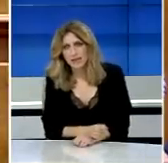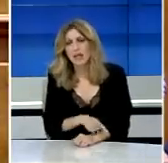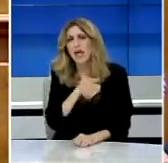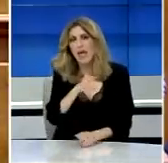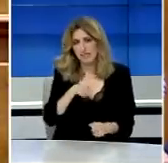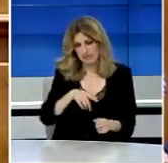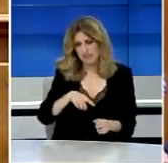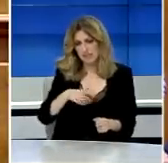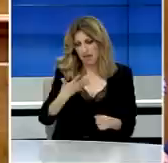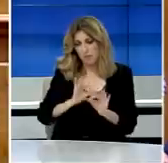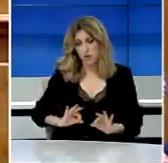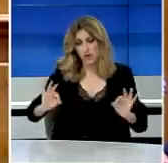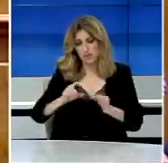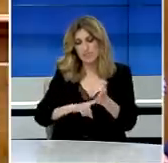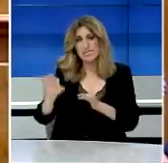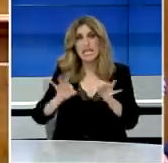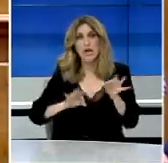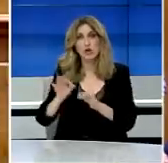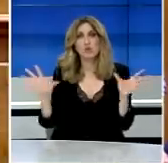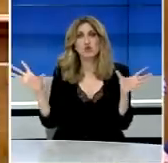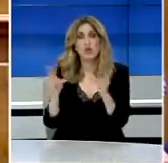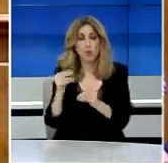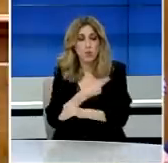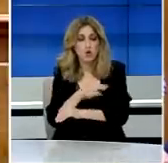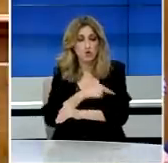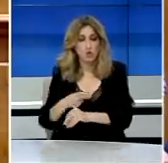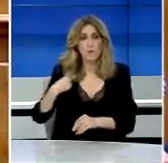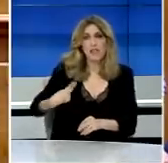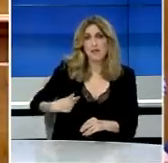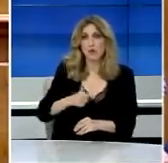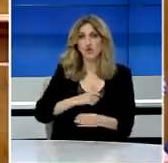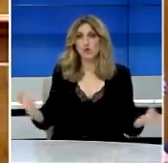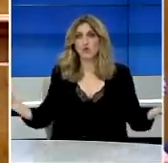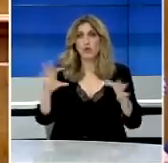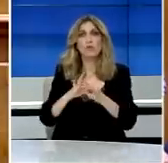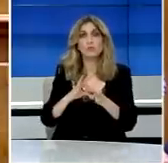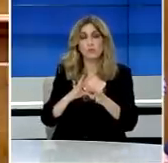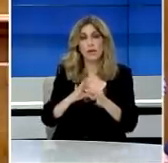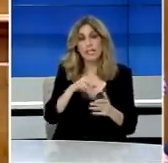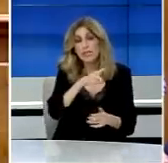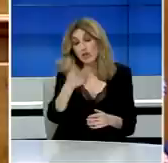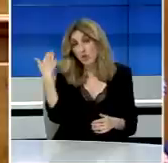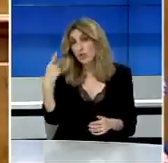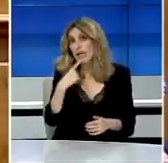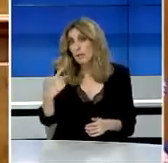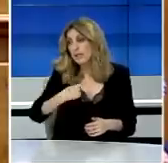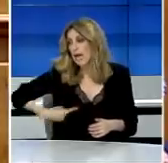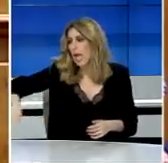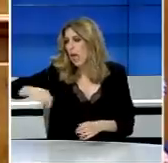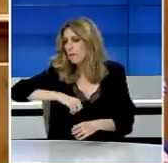όταν θα φέρετε το νομοσχέδιο για τις συμπράξεις δημόσιου ιδιωτικού τομέα στα νοσοκομεία. Θα πρέπει να ανατριχιάζουμε. Ξαφνικά εσείς